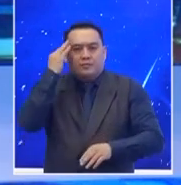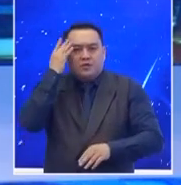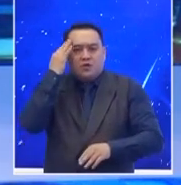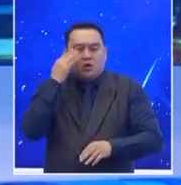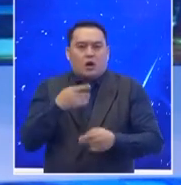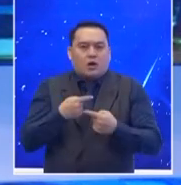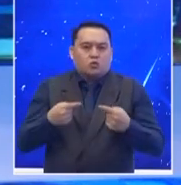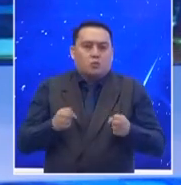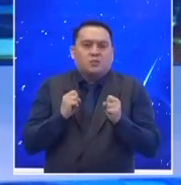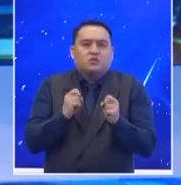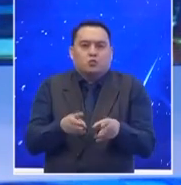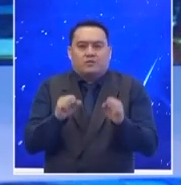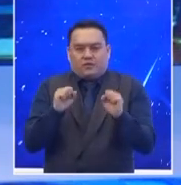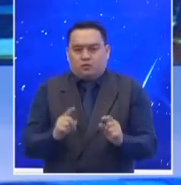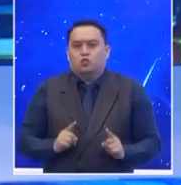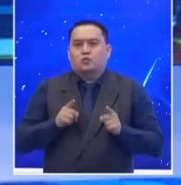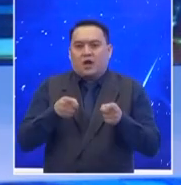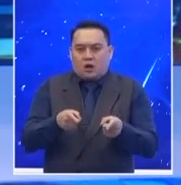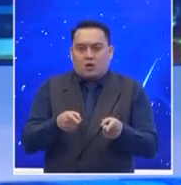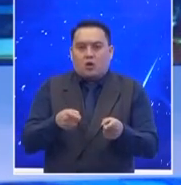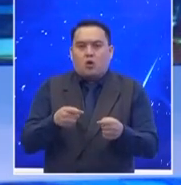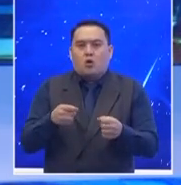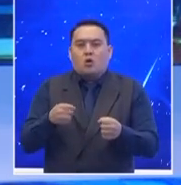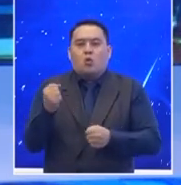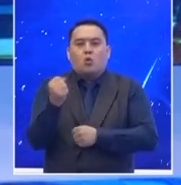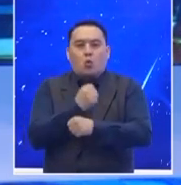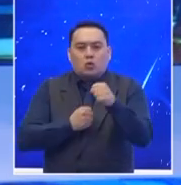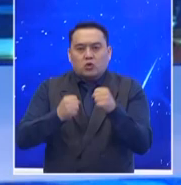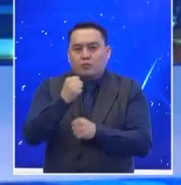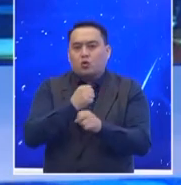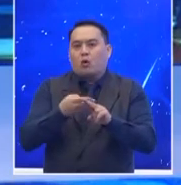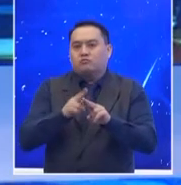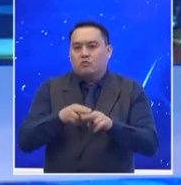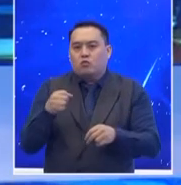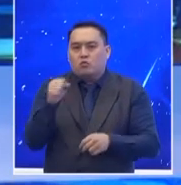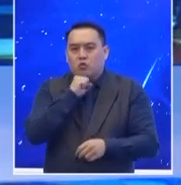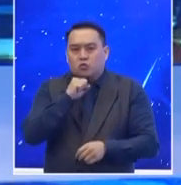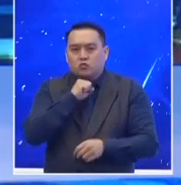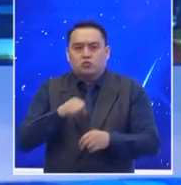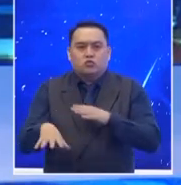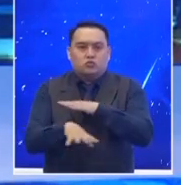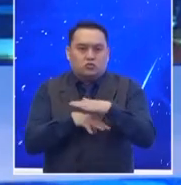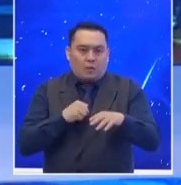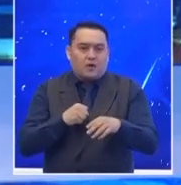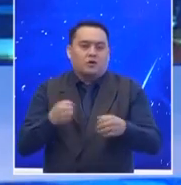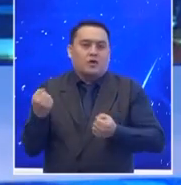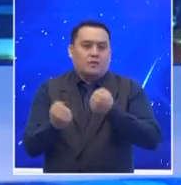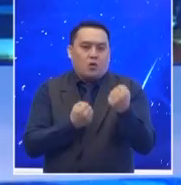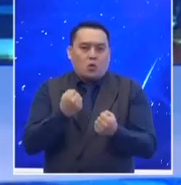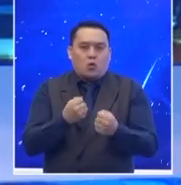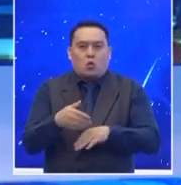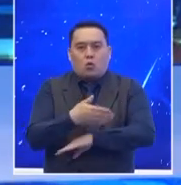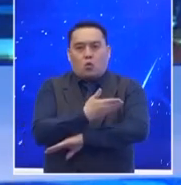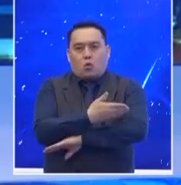әрекеттерге итермелейді дейді. Қалалық тәртіп сақшылары оталып тұрған автокөлікті қолды еткен ұрын ұстады. Жәбірленушінің сөзінше ол көлікті